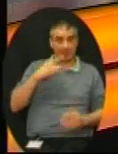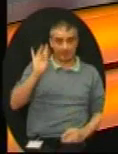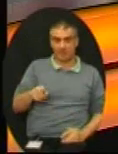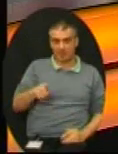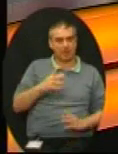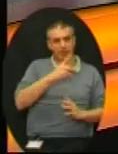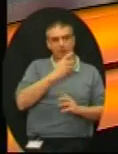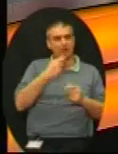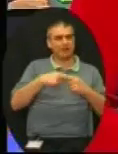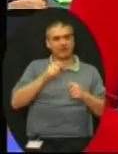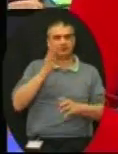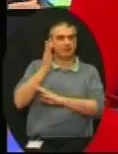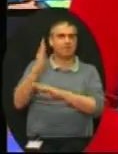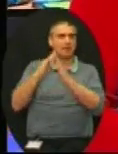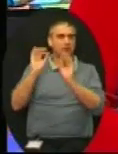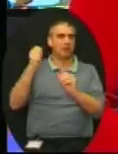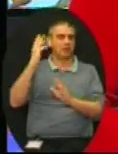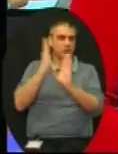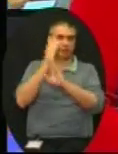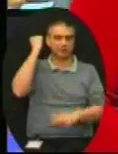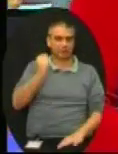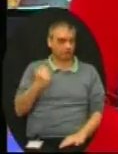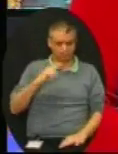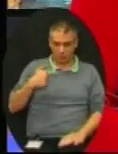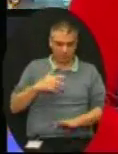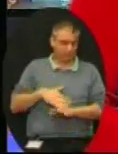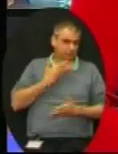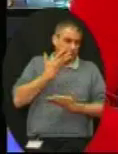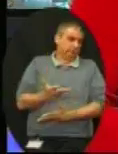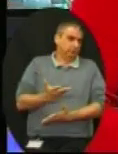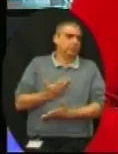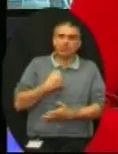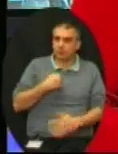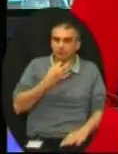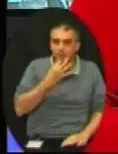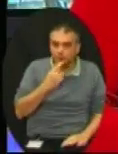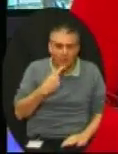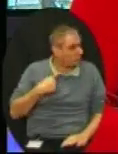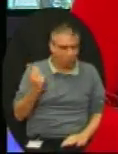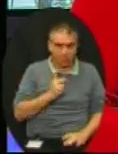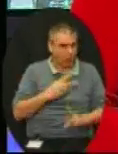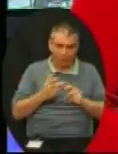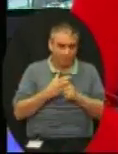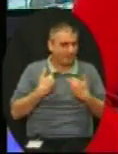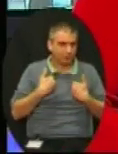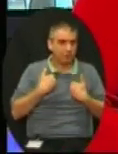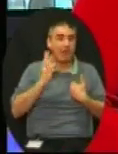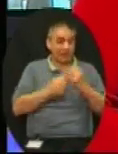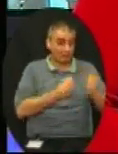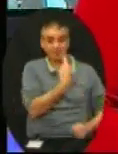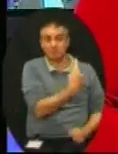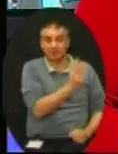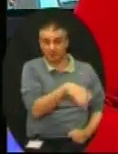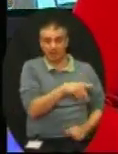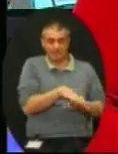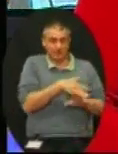של טרוריסטים רוצחים, ש... כולנו חשנו סלידה כלפיו, אני מרשה לעצמי לומר כולנו, כי זה לא רק המפלגה שלי, אלא גם מרץ